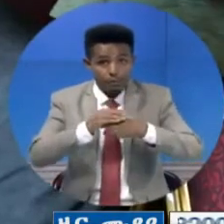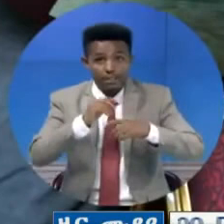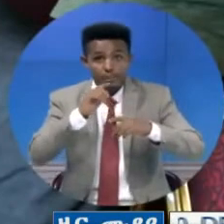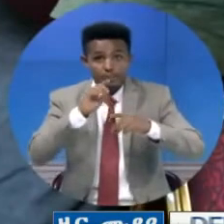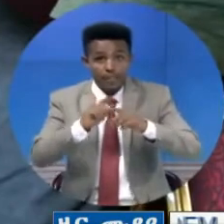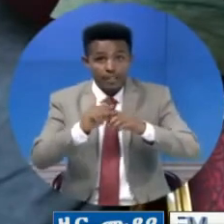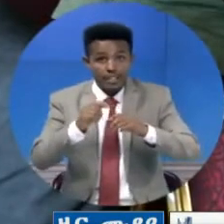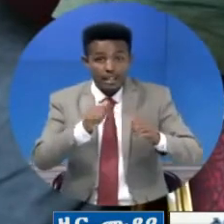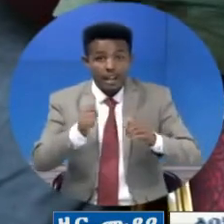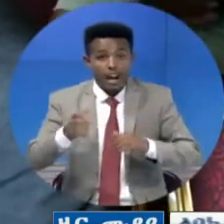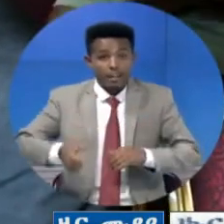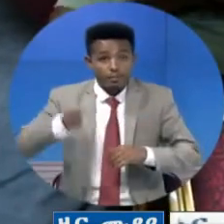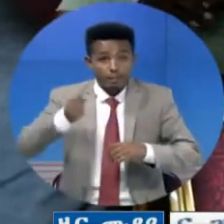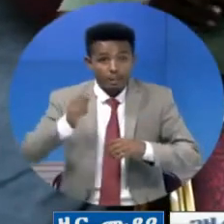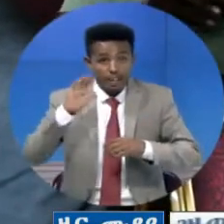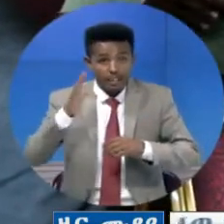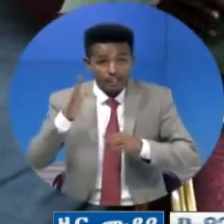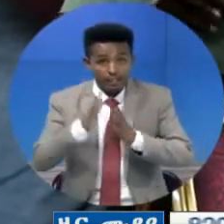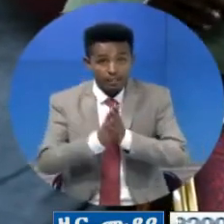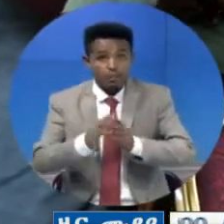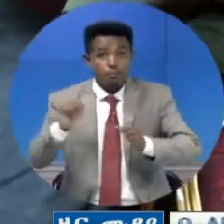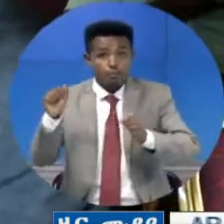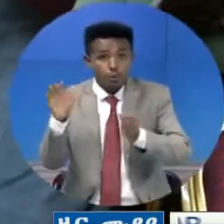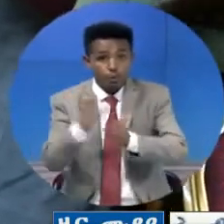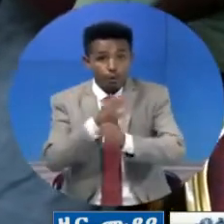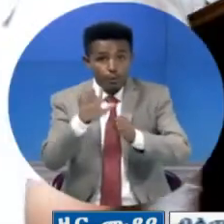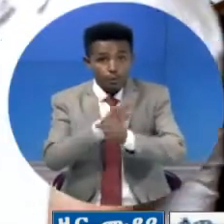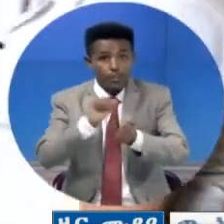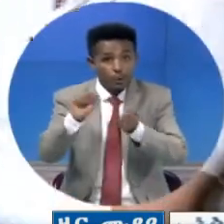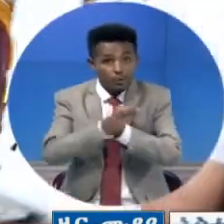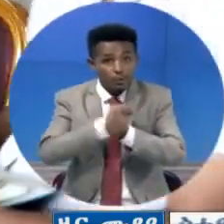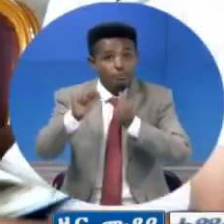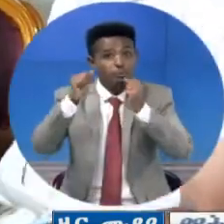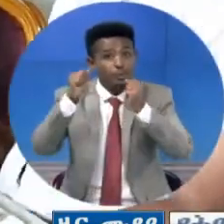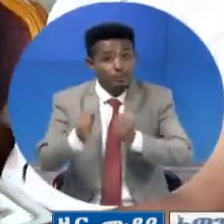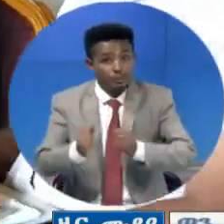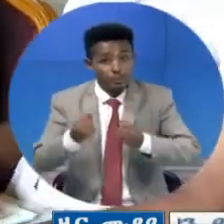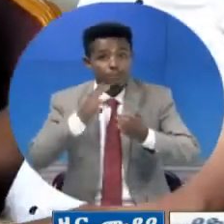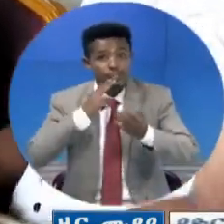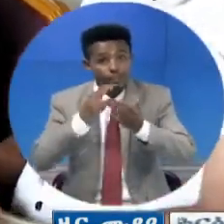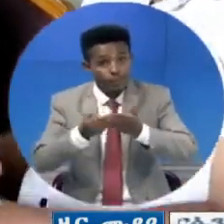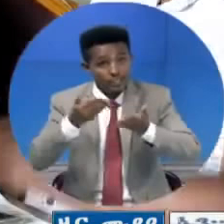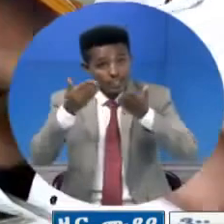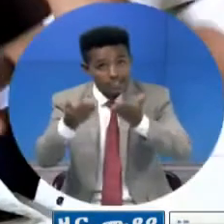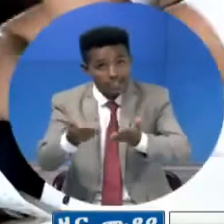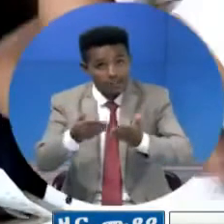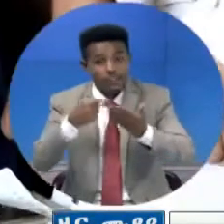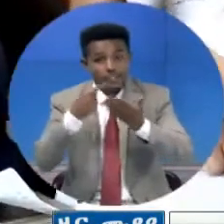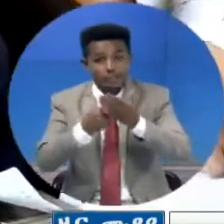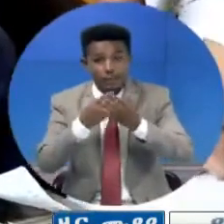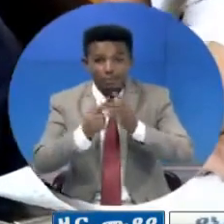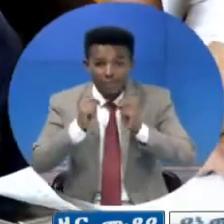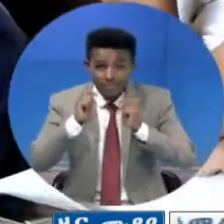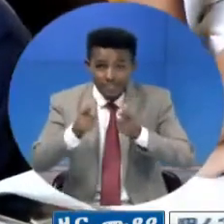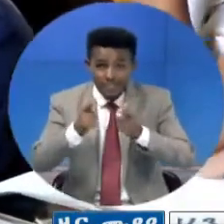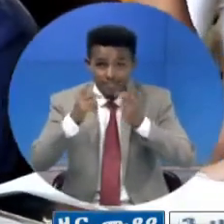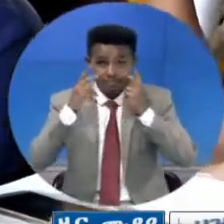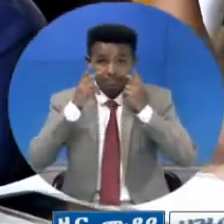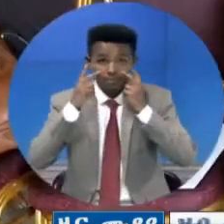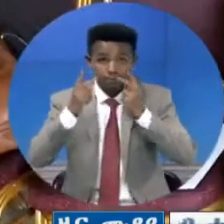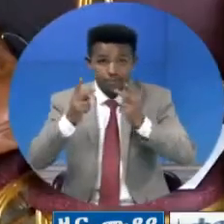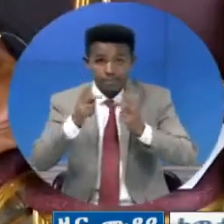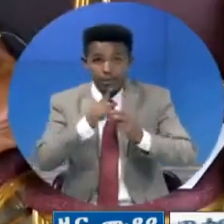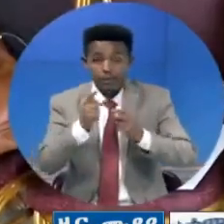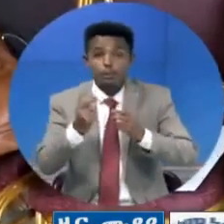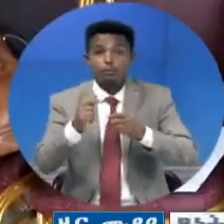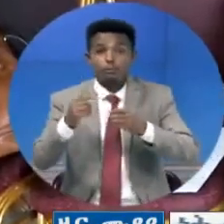የሚለያይ ቢሆንም ከ10% እስከ ሙሉ በሙሉ ሊያወድሙ እንደሚችሉ መረጃዎች ያሳያሉ። በአማራ ክልልም በፍጥነት የማደግ የመራባትና ከአካባቢው ጋር በቀላሉ